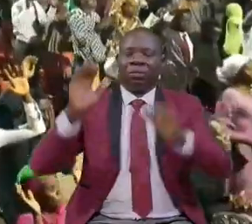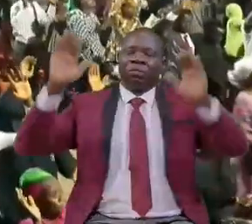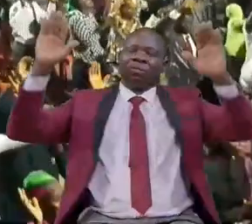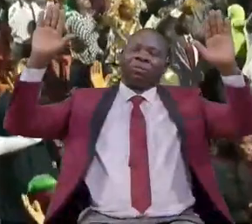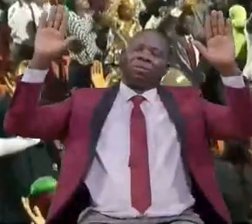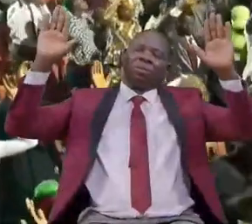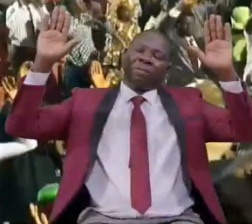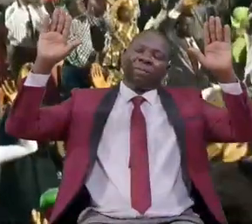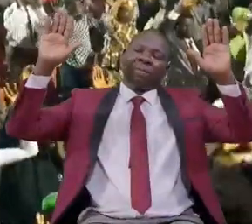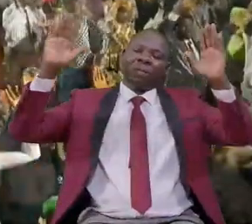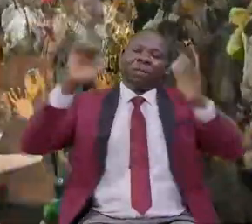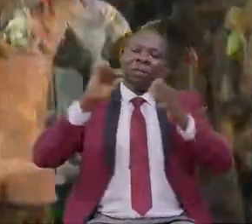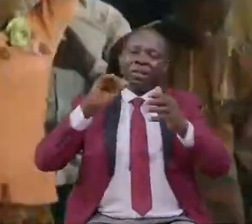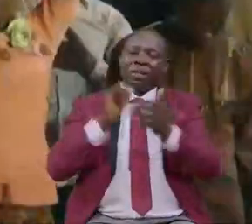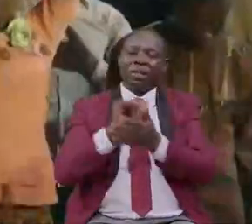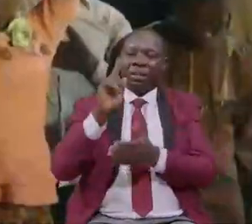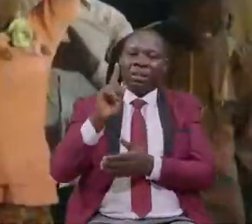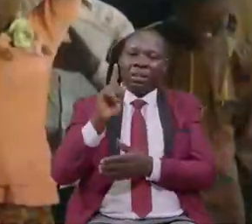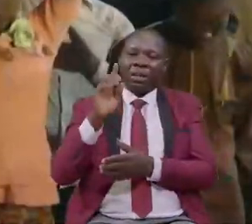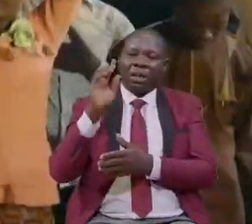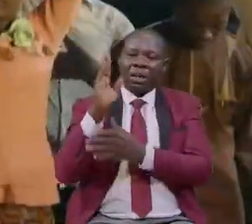Et lève cette main.